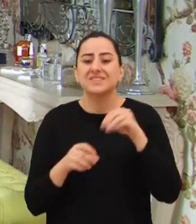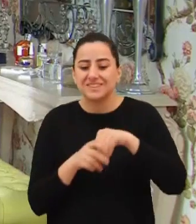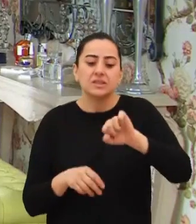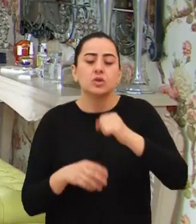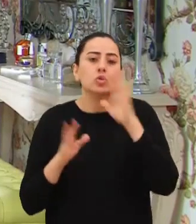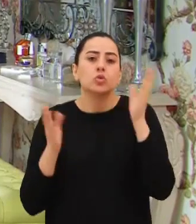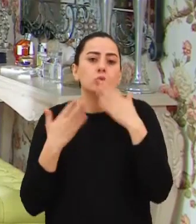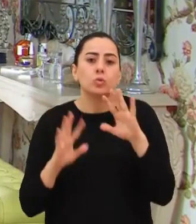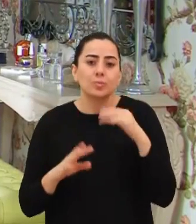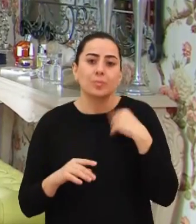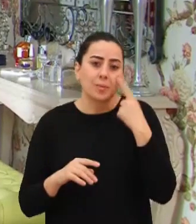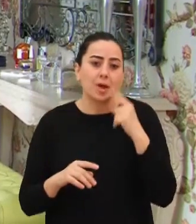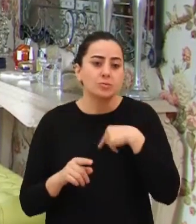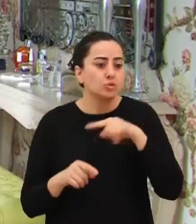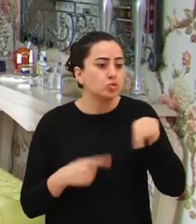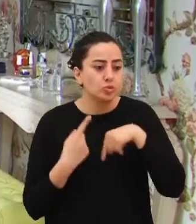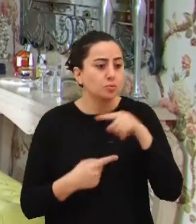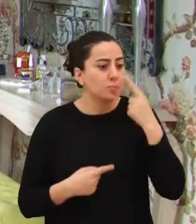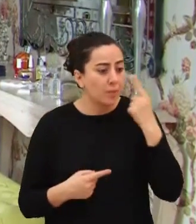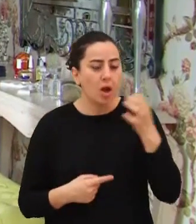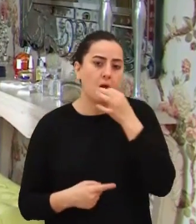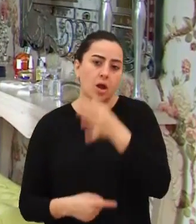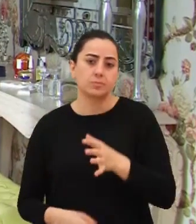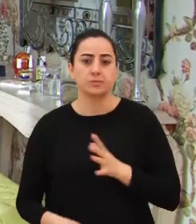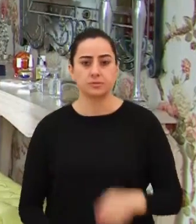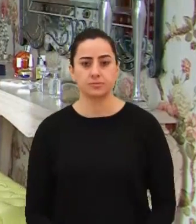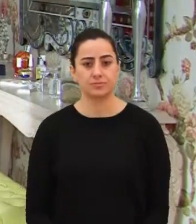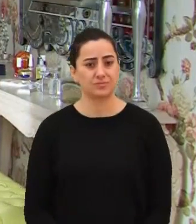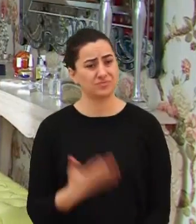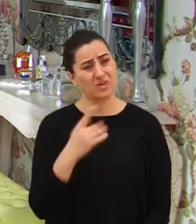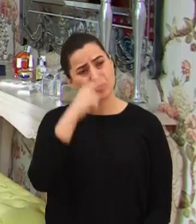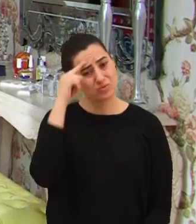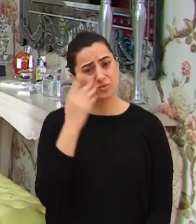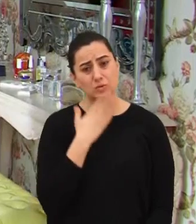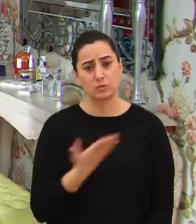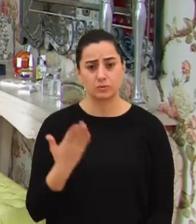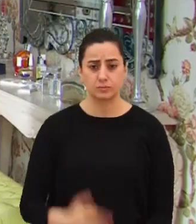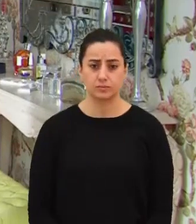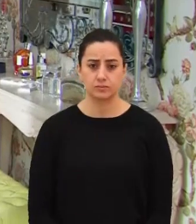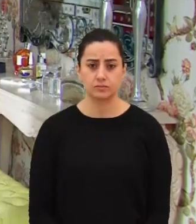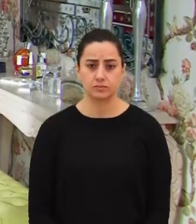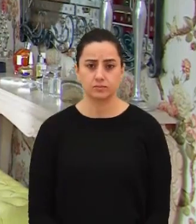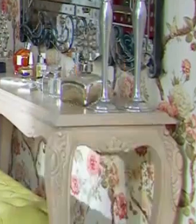sakin olun. Ben de sizi oradan çıkaracak bir yol bulup geliyorum. Şansa bak ya.